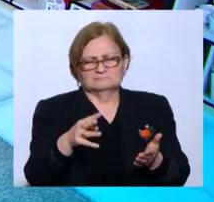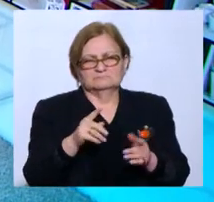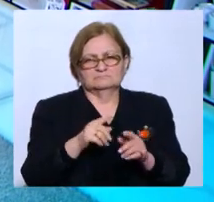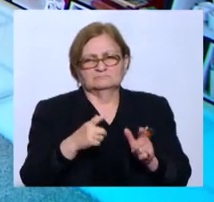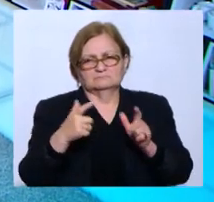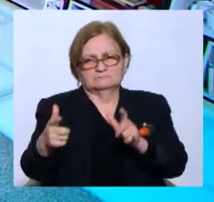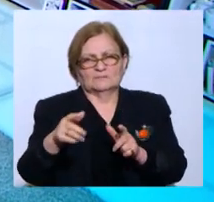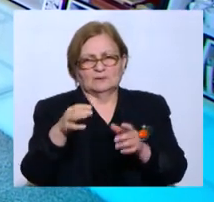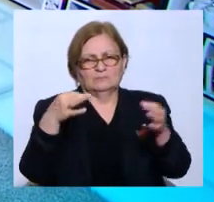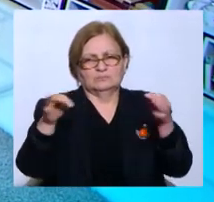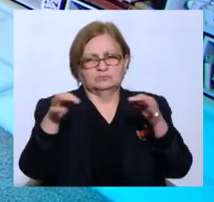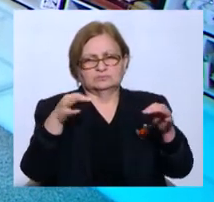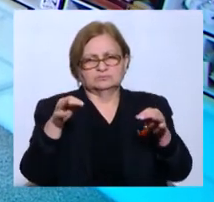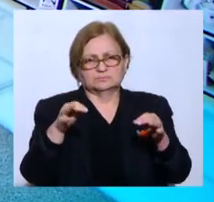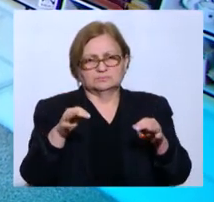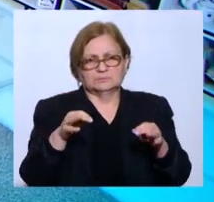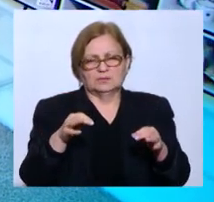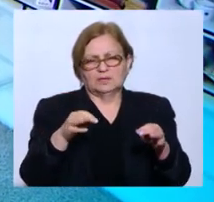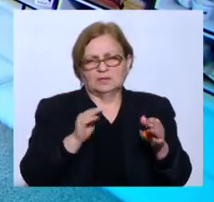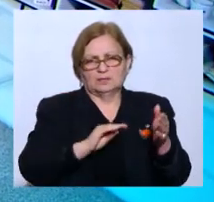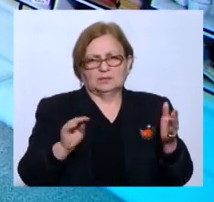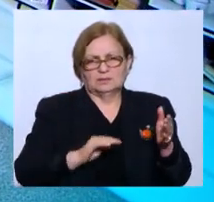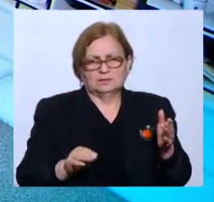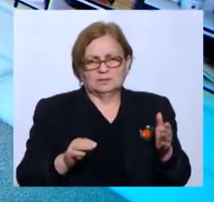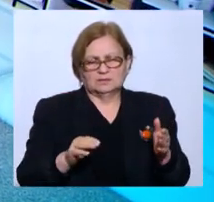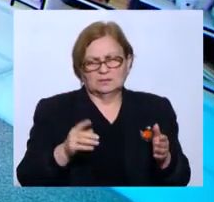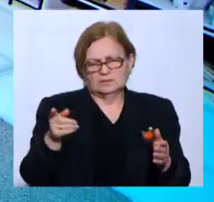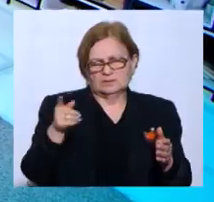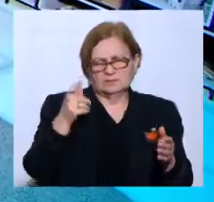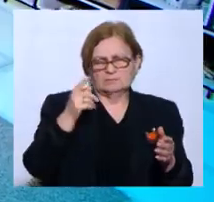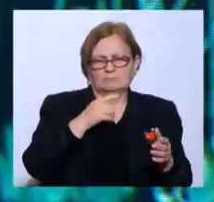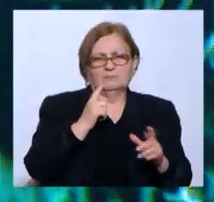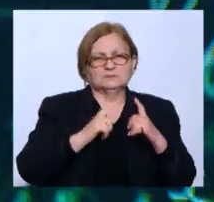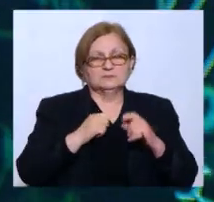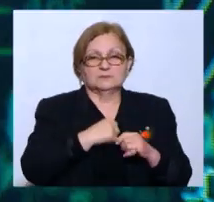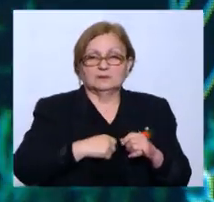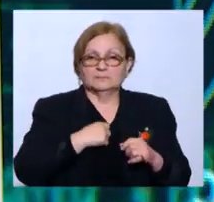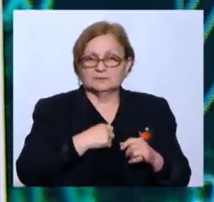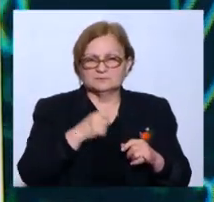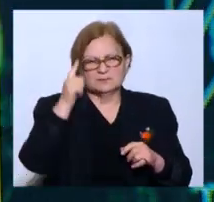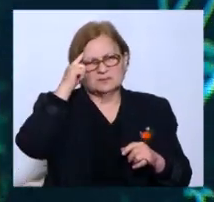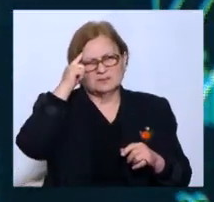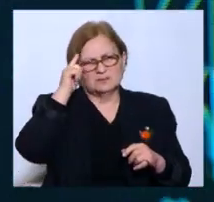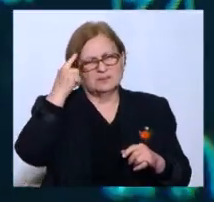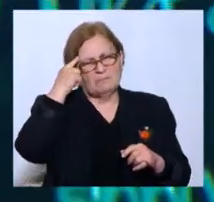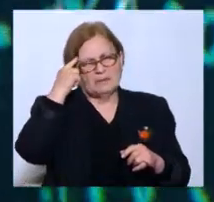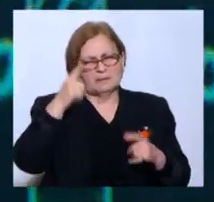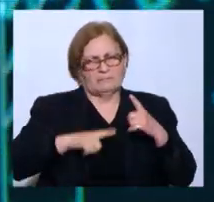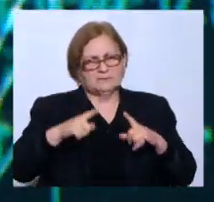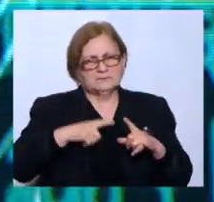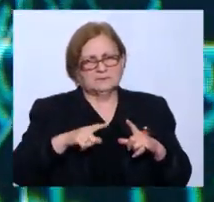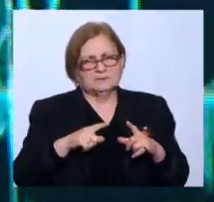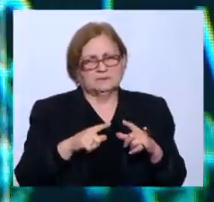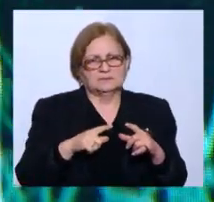ჯერ თავიდან მასწავლებელი ეს სურათიც არის ძალიან განრისხდა, ეგონა რომ ან გაუსმა იცოდა ეს პასუხი, ან უბრალოდ გაარტყა